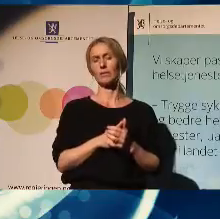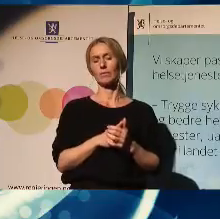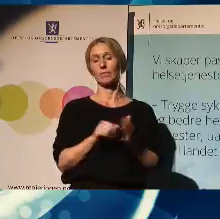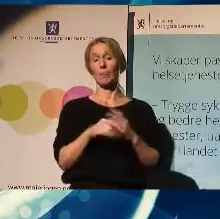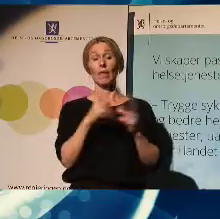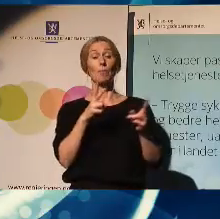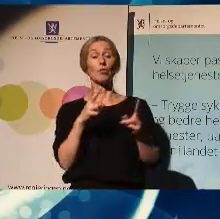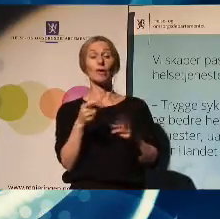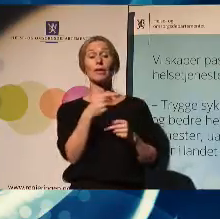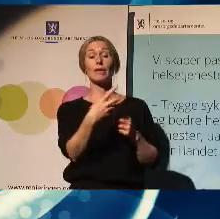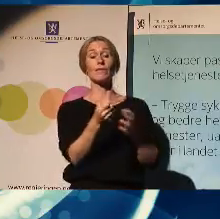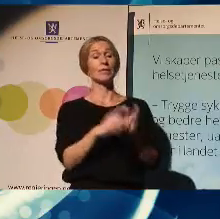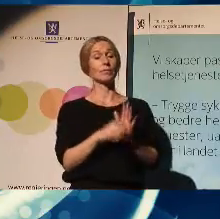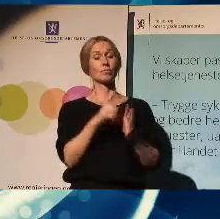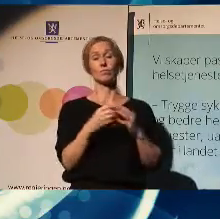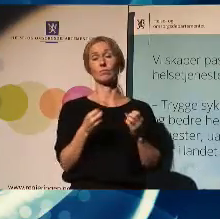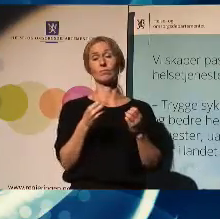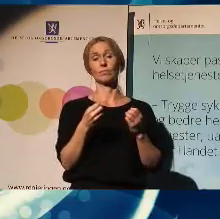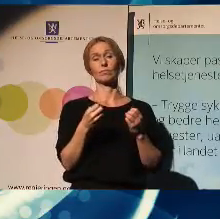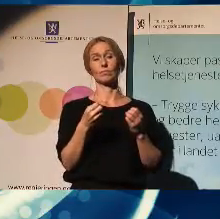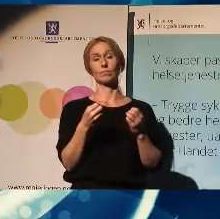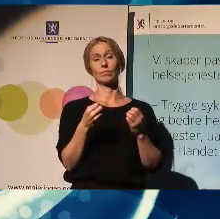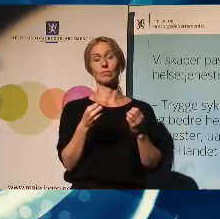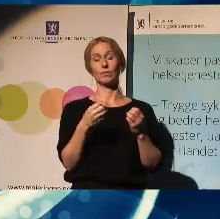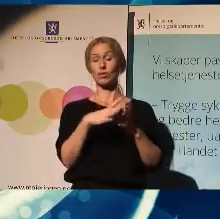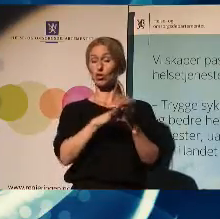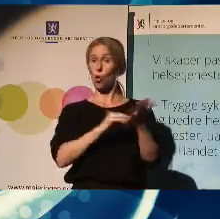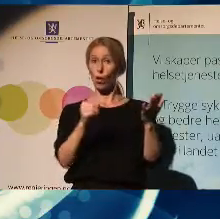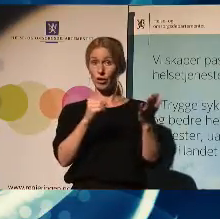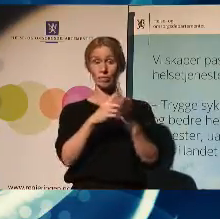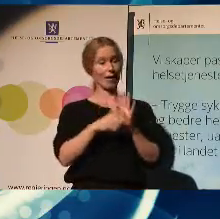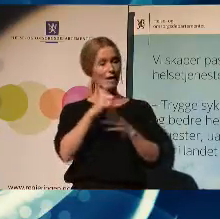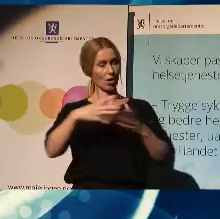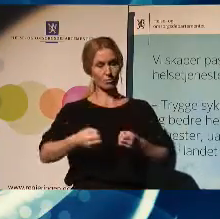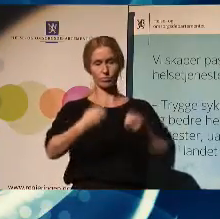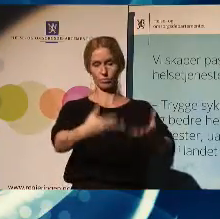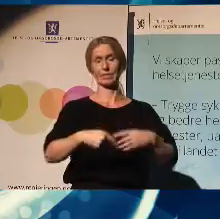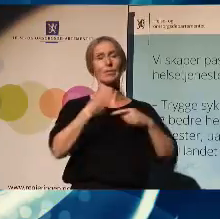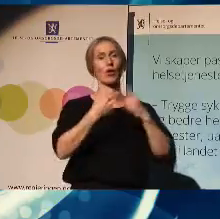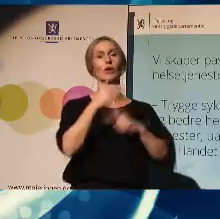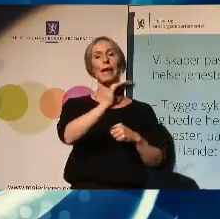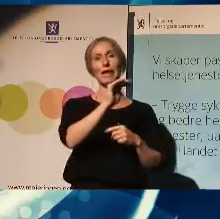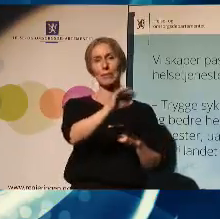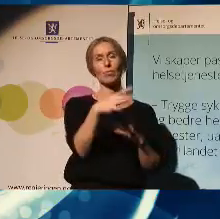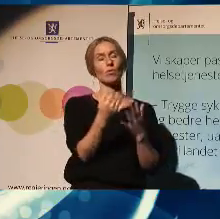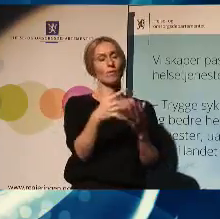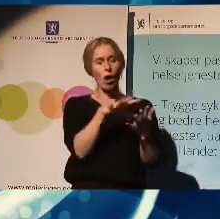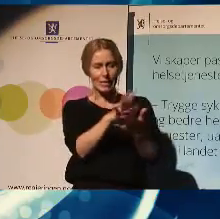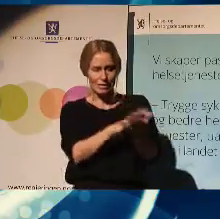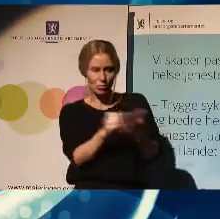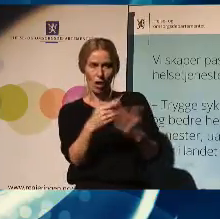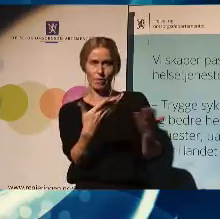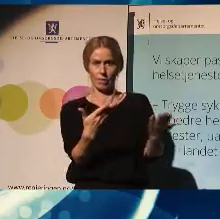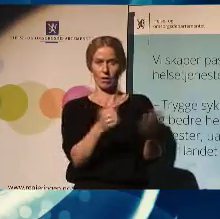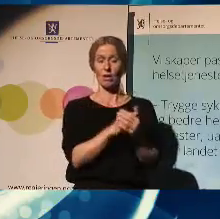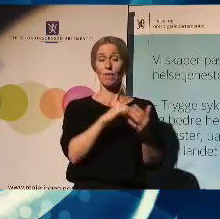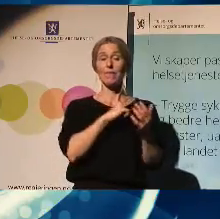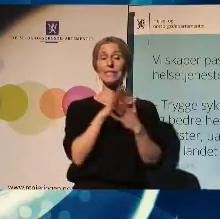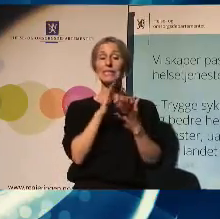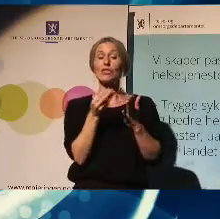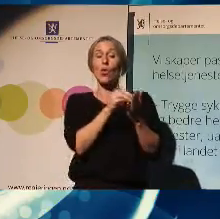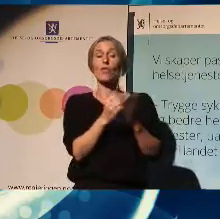Brukerne fikk umiddelbart ut skåren fra skjemaet og tilbakemelding på hva det betydde. Hvis skåren var over